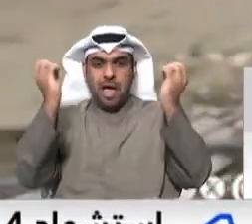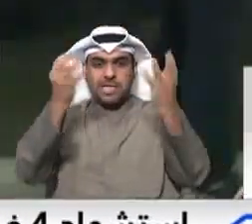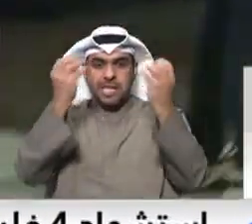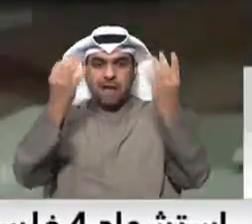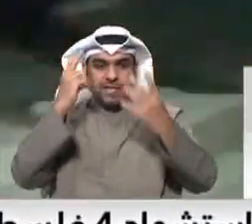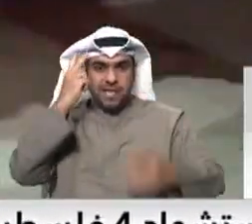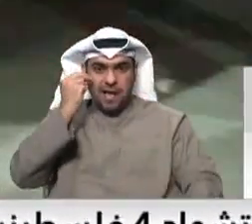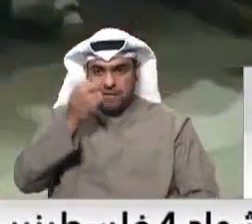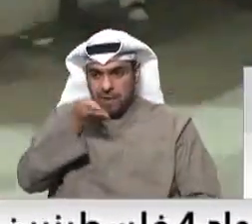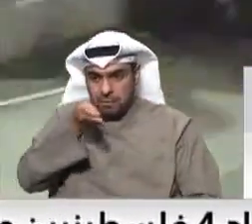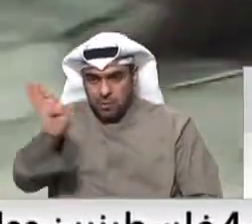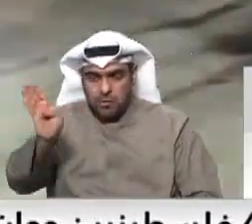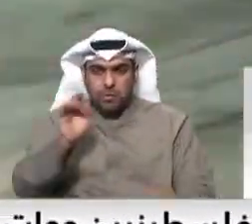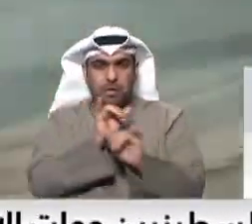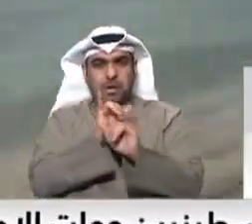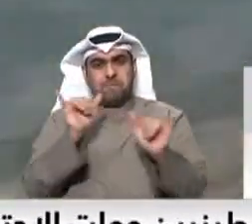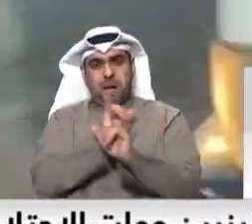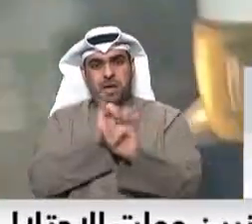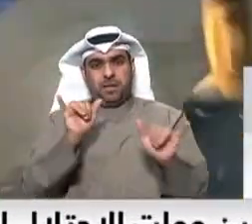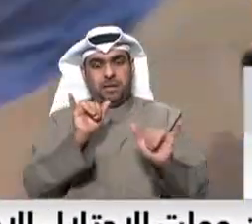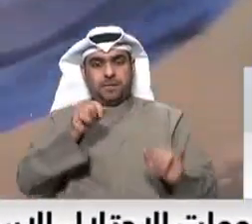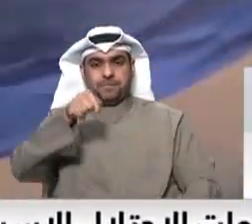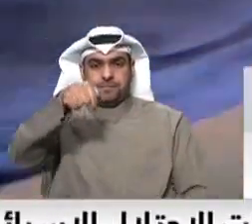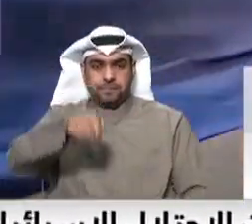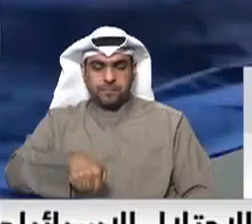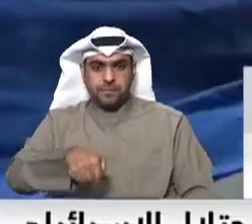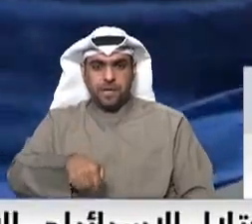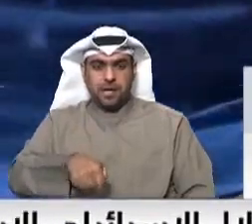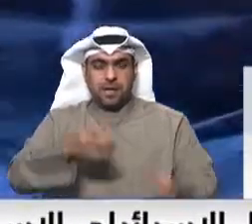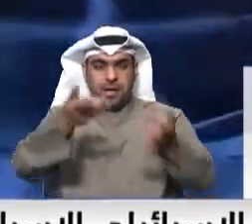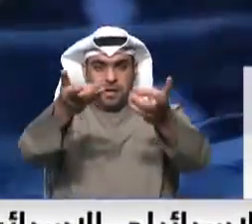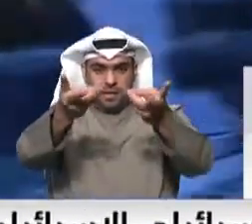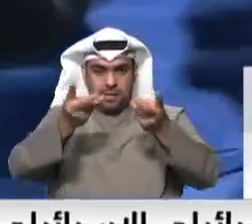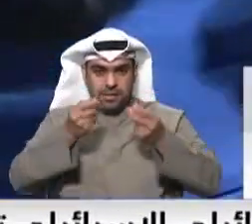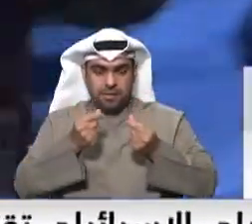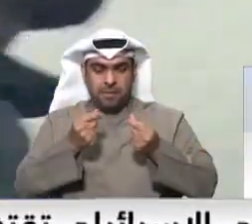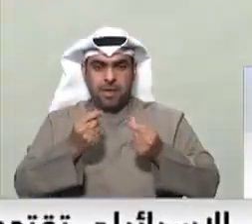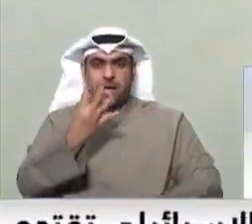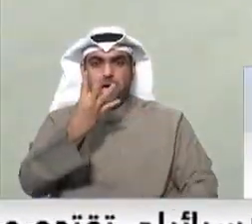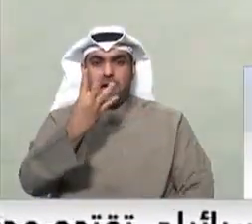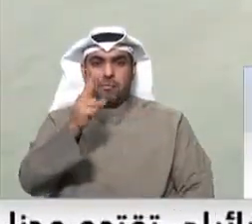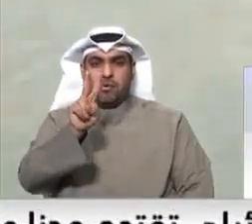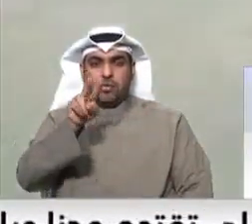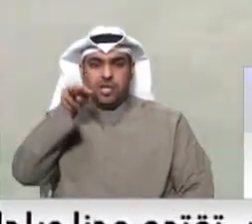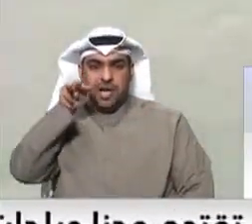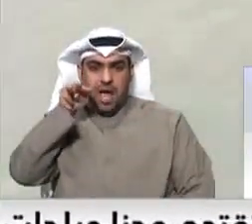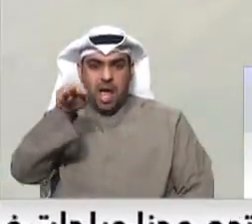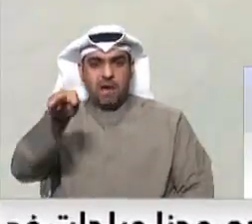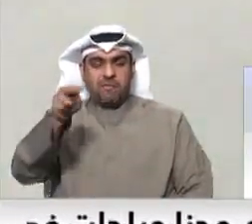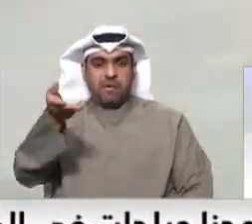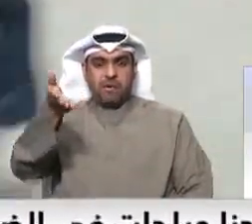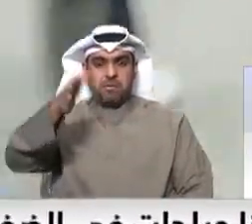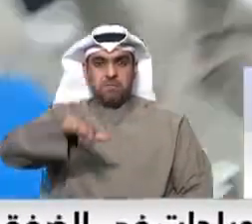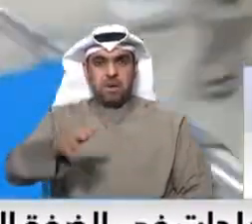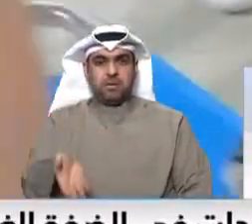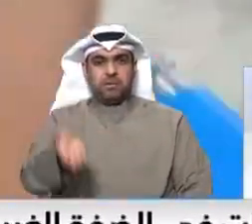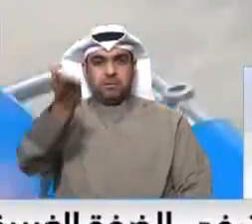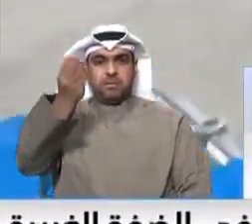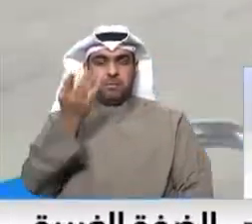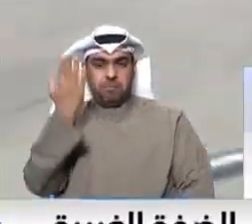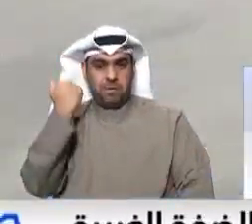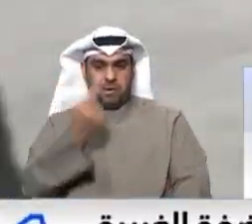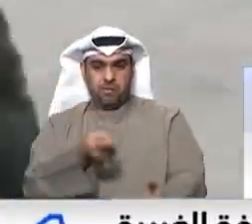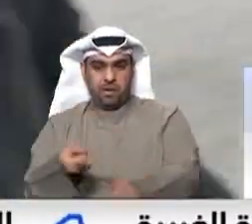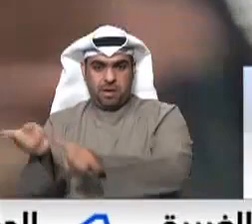وأشار القدرة إلى ارتفاع حصيلة العدوان إلى ما يقرب 24 ألف شهيد وأكثر من 60 ألف إصابة